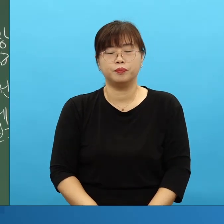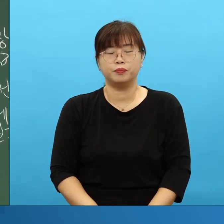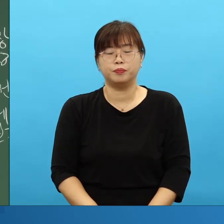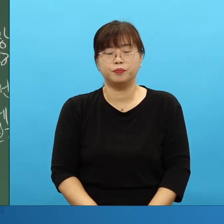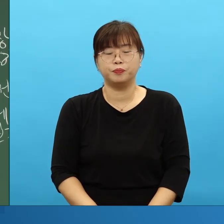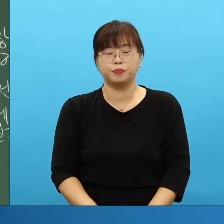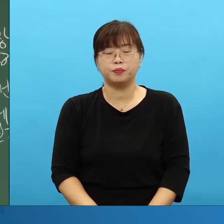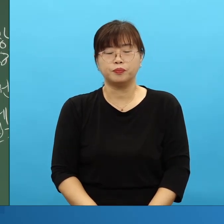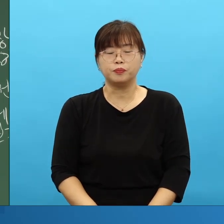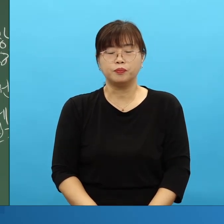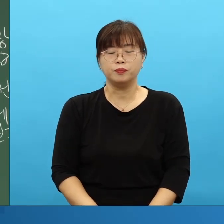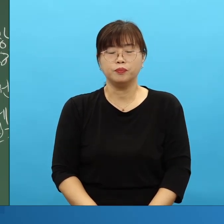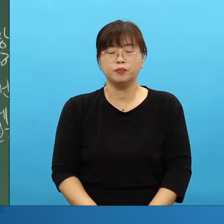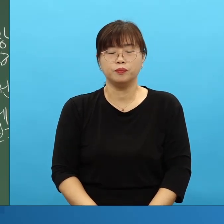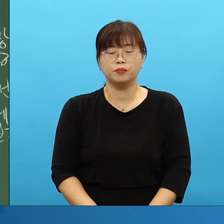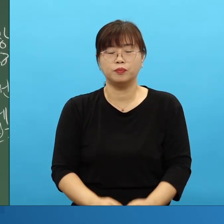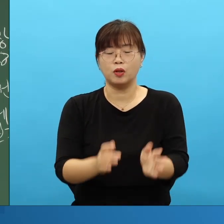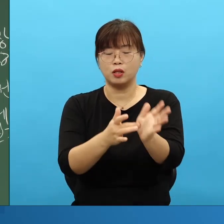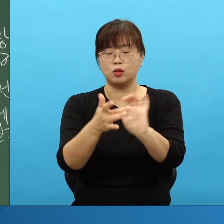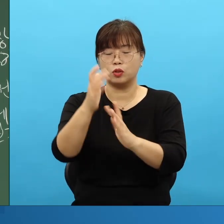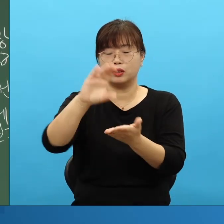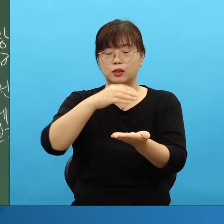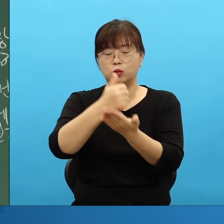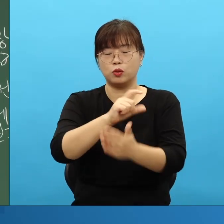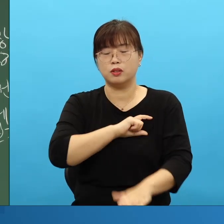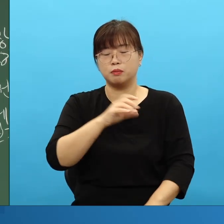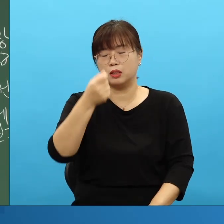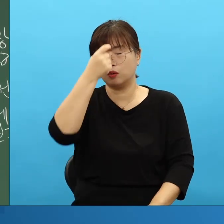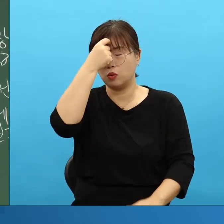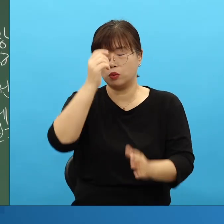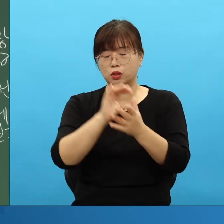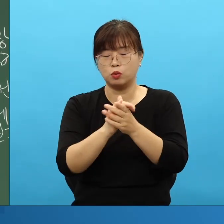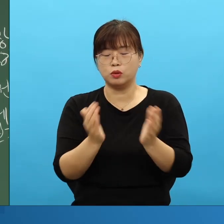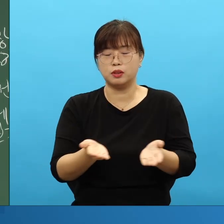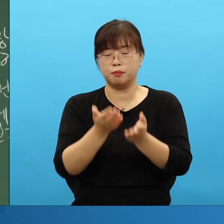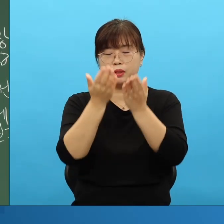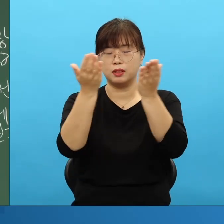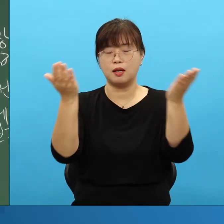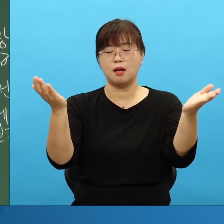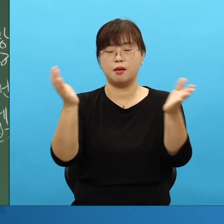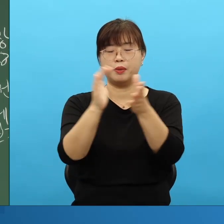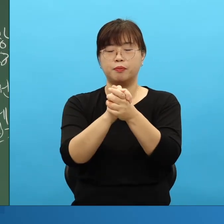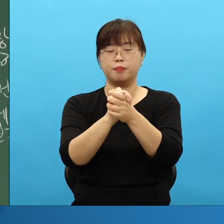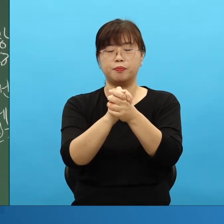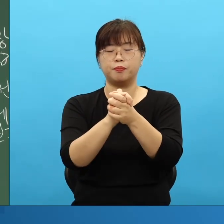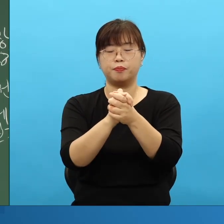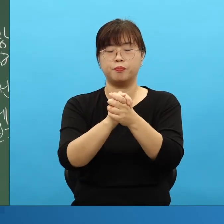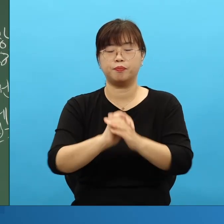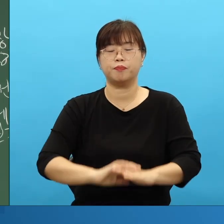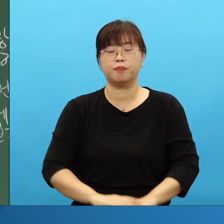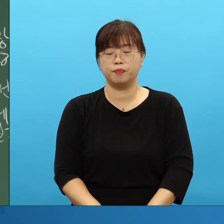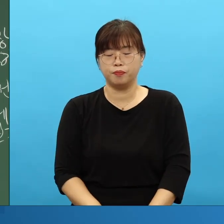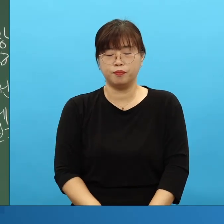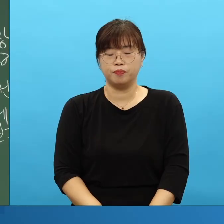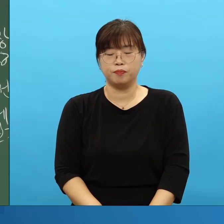other person can take away from them. 예수 그리스도 이름으로 기도하옵나이다. In Jesus Christ's name we pray. 아멘. Amen.